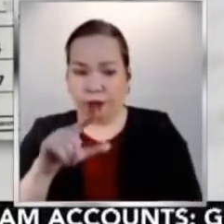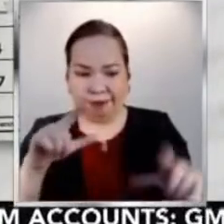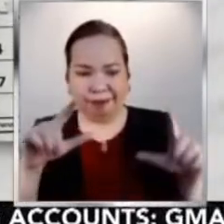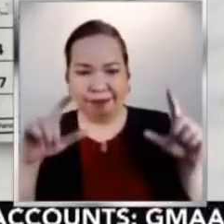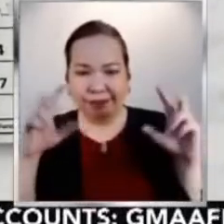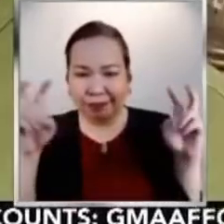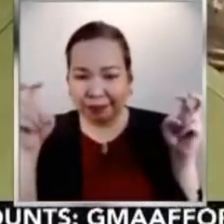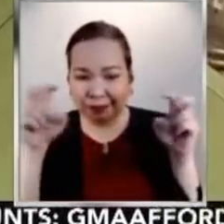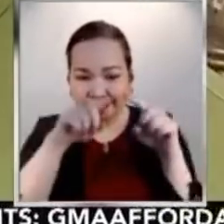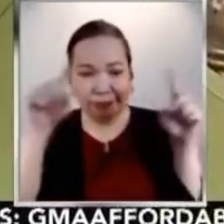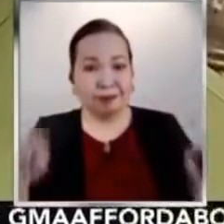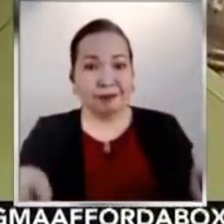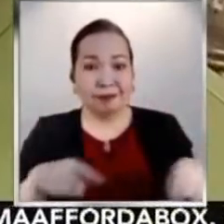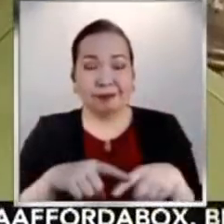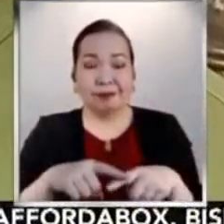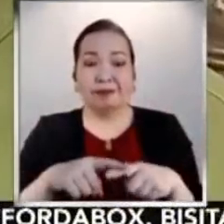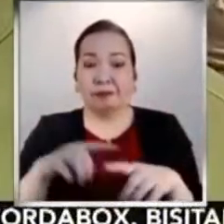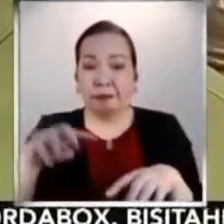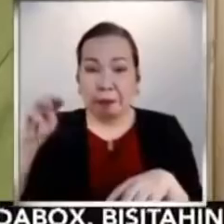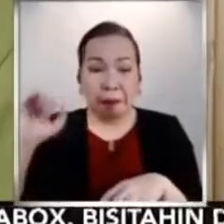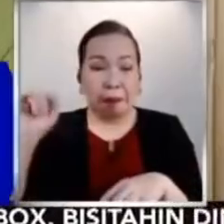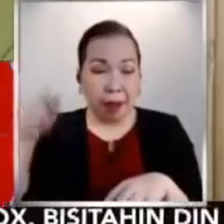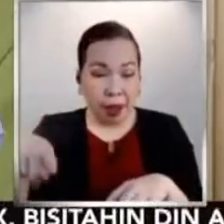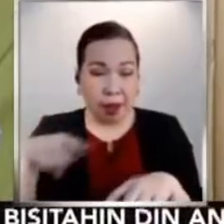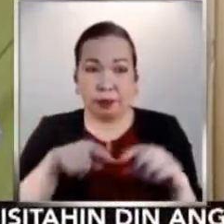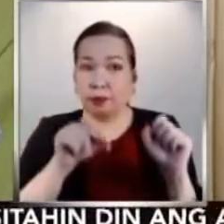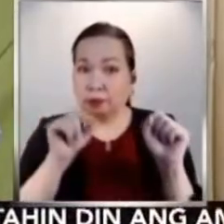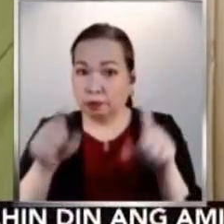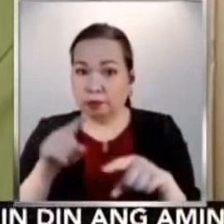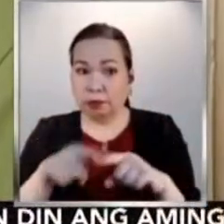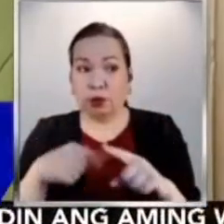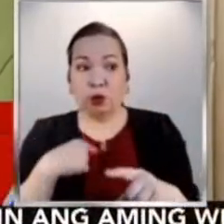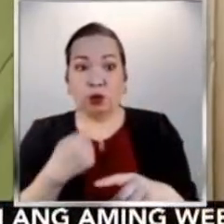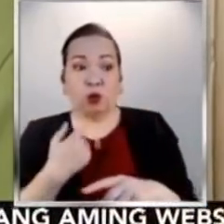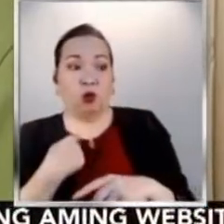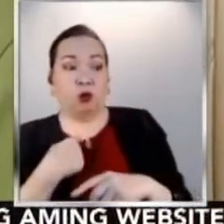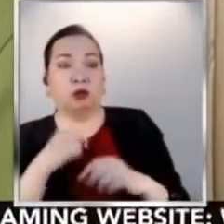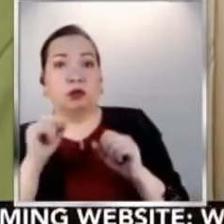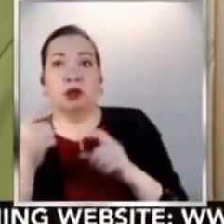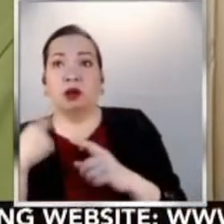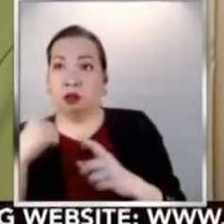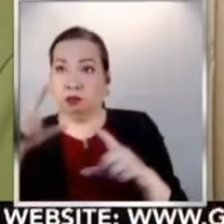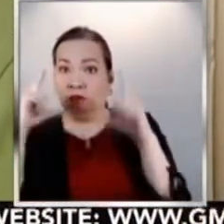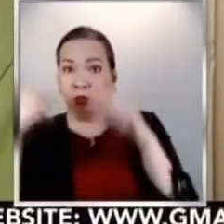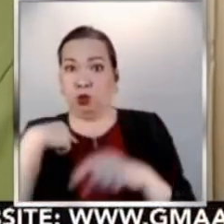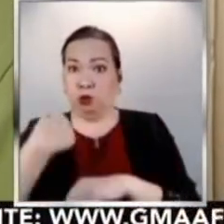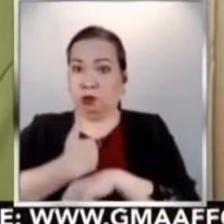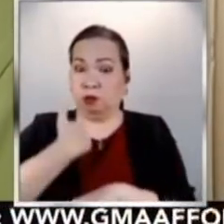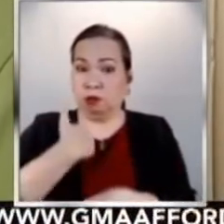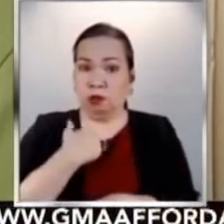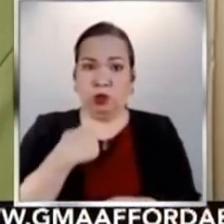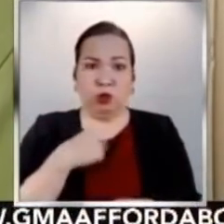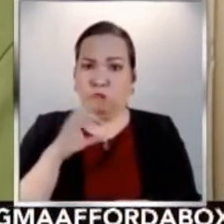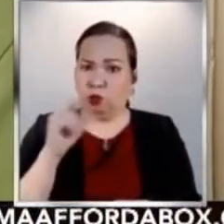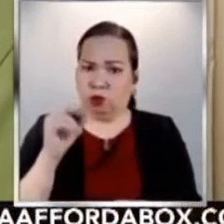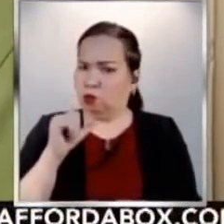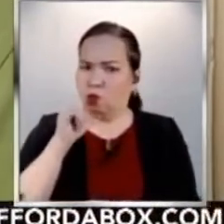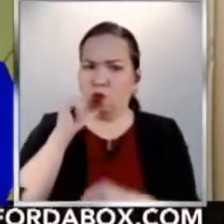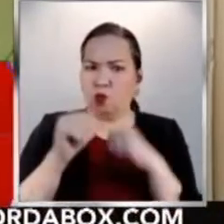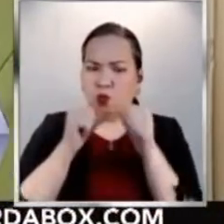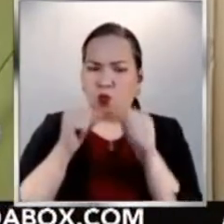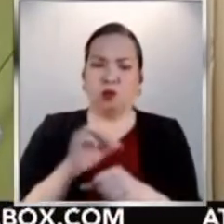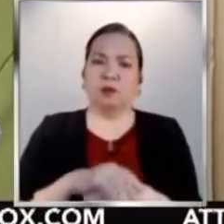kanilang ibinibenta. Pero depensa ng suspect, yung binibintang sa amin, isa hong hindi ho, ano kasi,